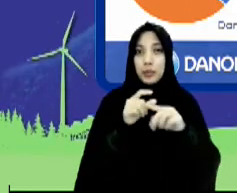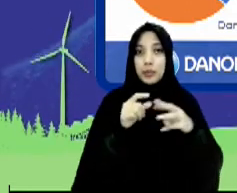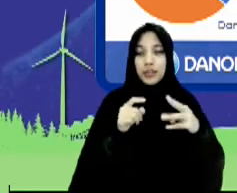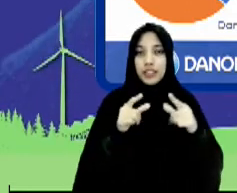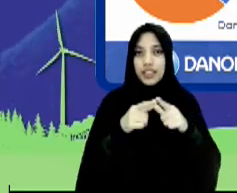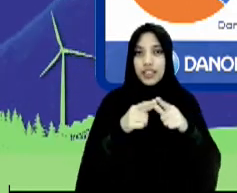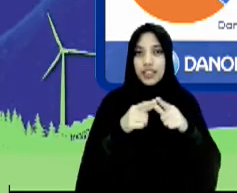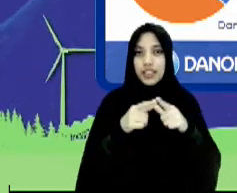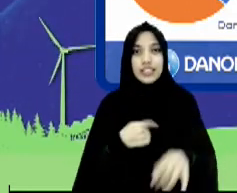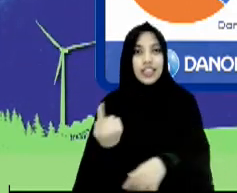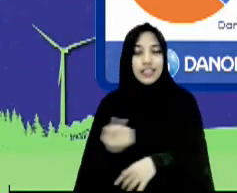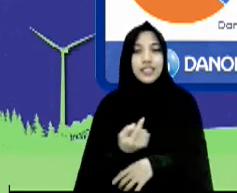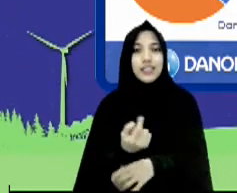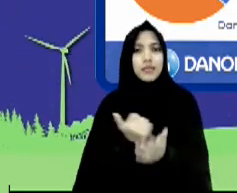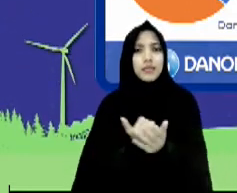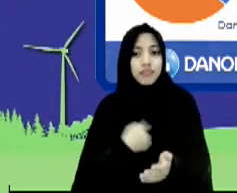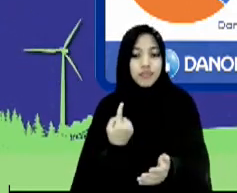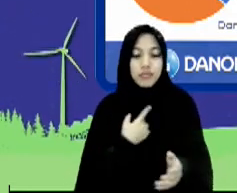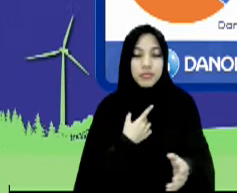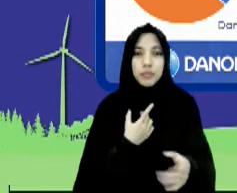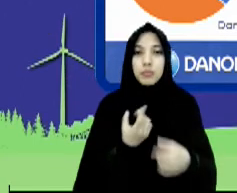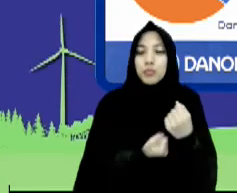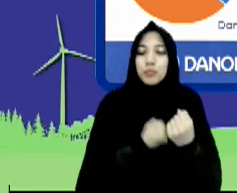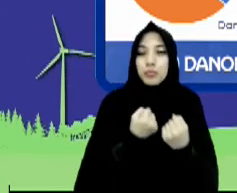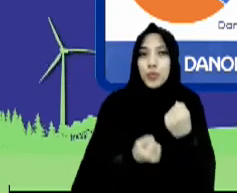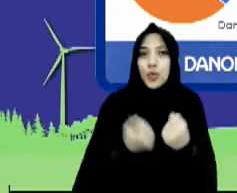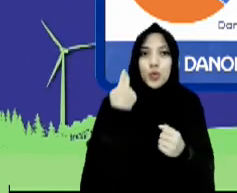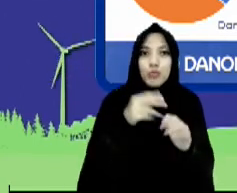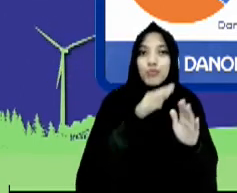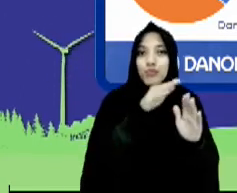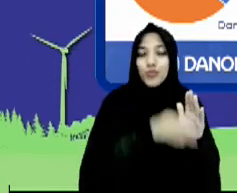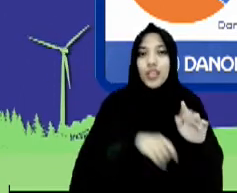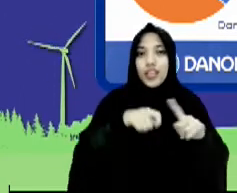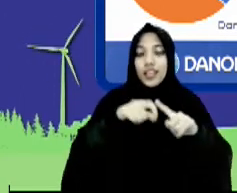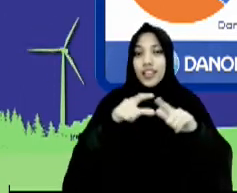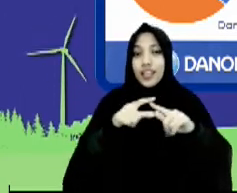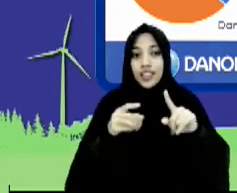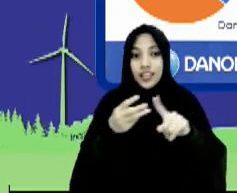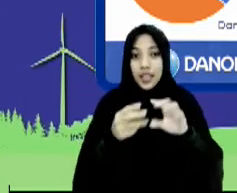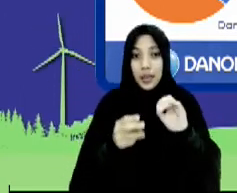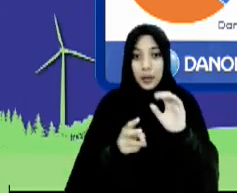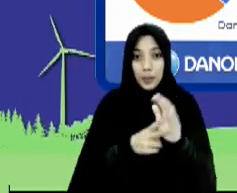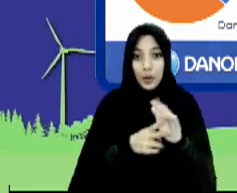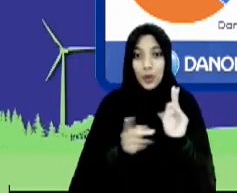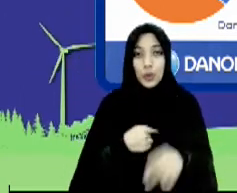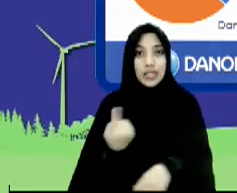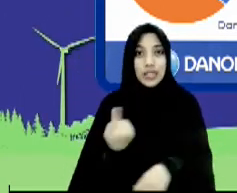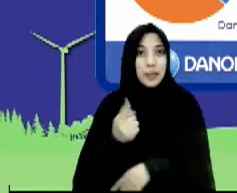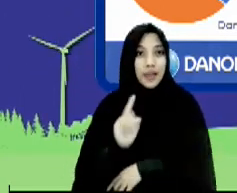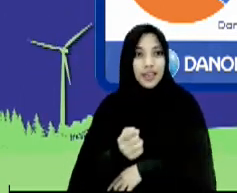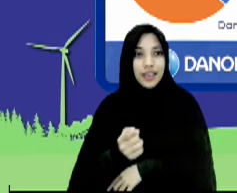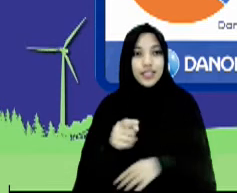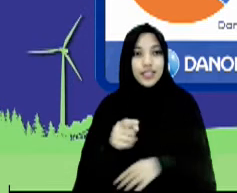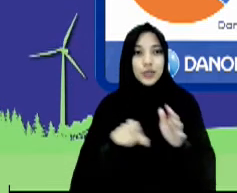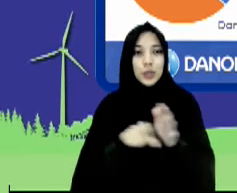juga berkontribusi untuk pengurangan jejak karbon di mana Kalau kita lihat eh dari perhitungan kita ketika kita menggunakan misalnya eh produk yang